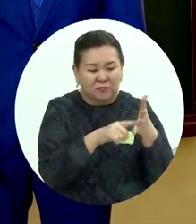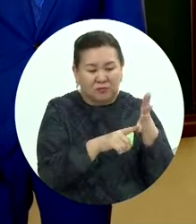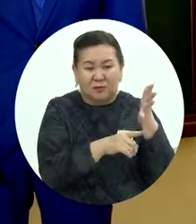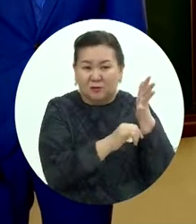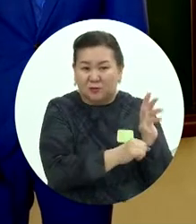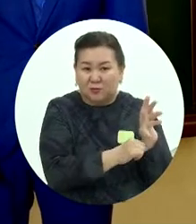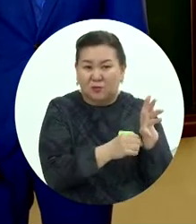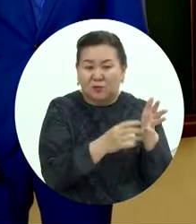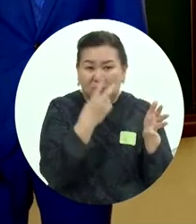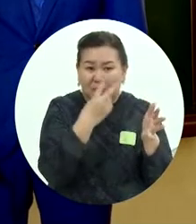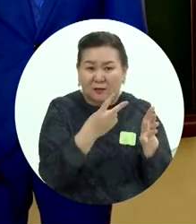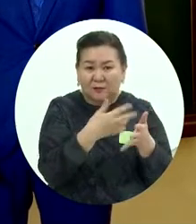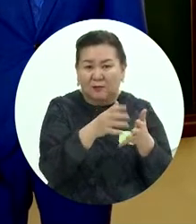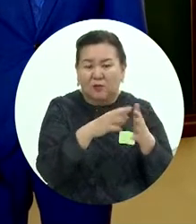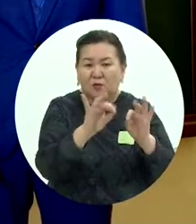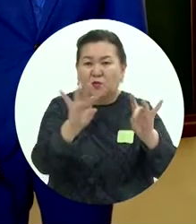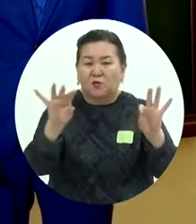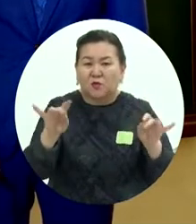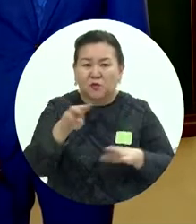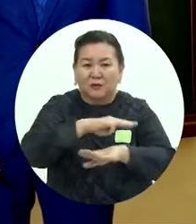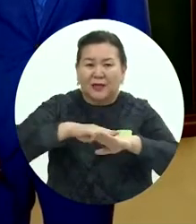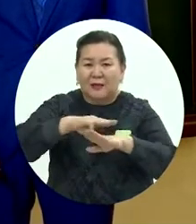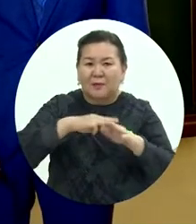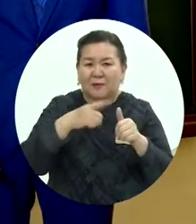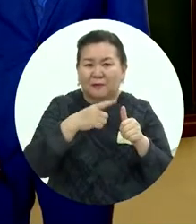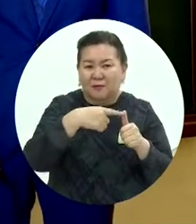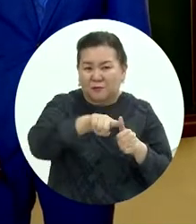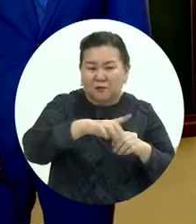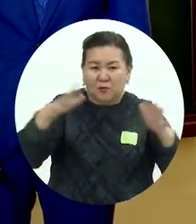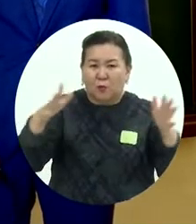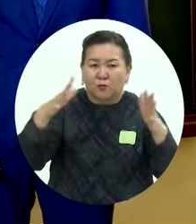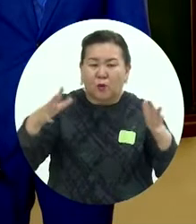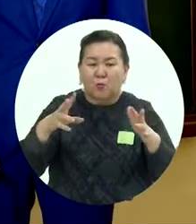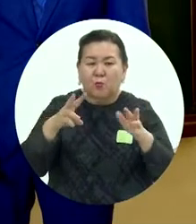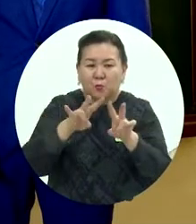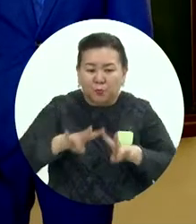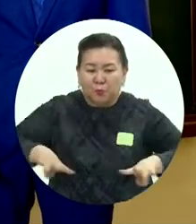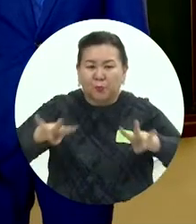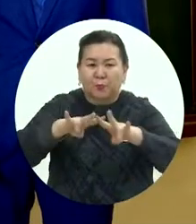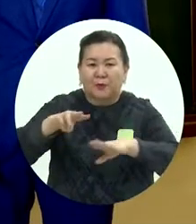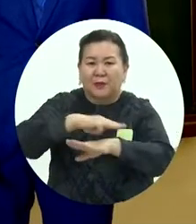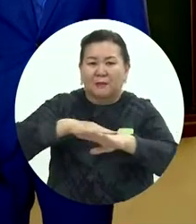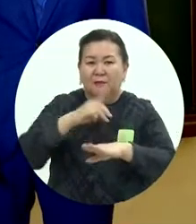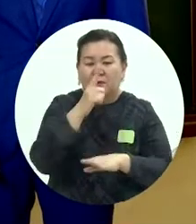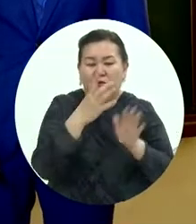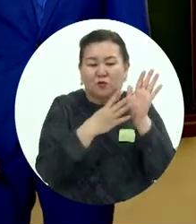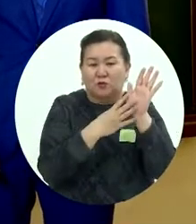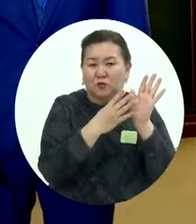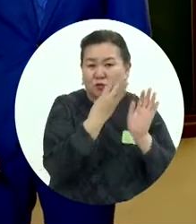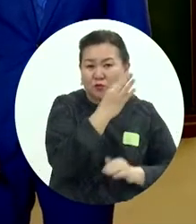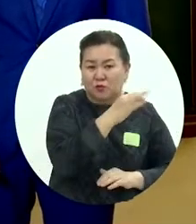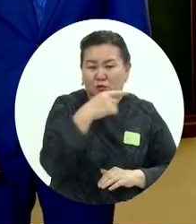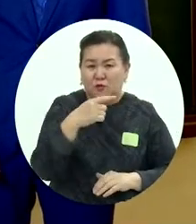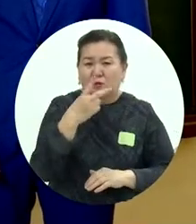Бержуаски, Гранье, Козлов, Певцов, Обручев, Крилов гэх томоохон мөсөн голуудын талбай хэмжээ 1940-с 2010 оны